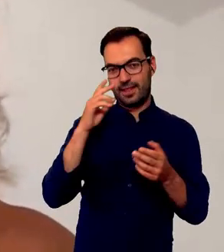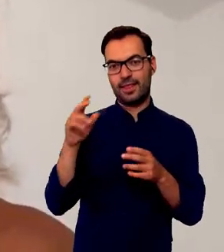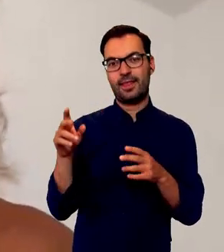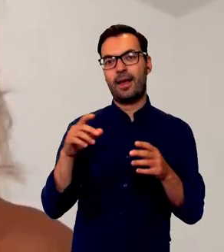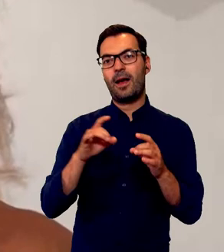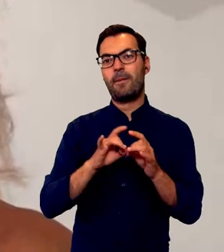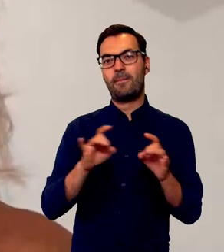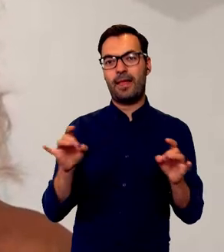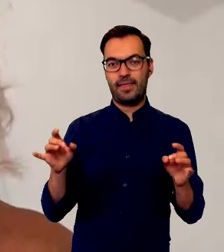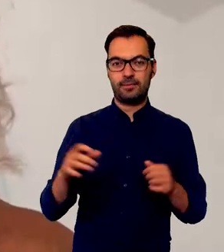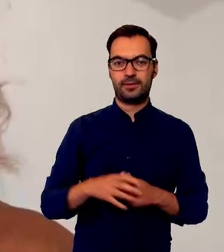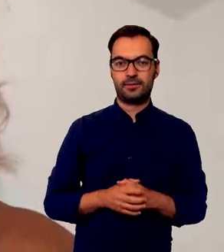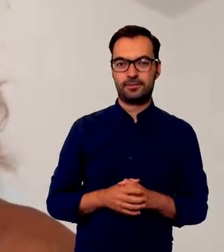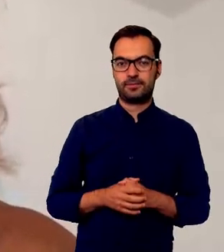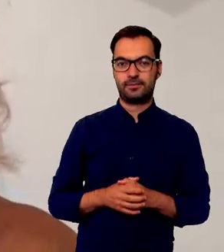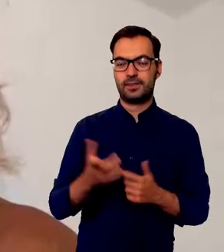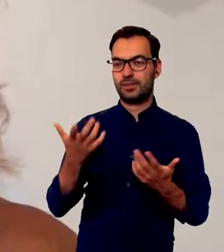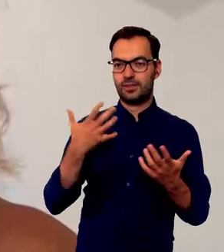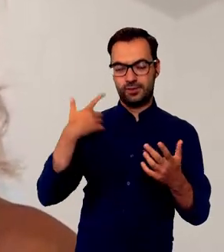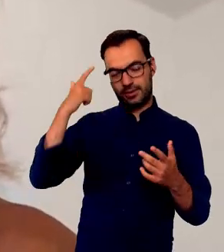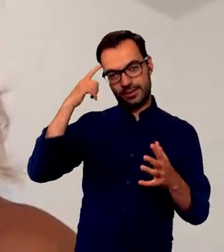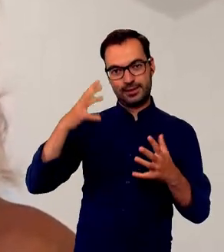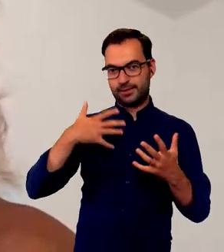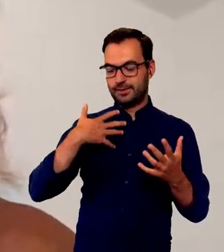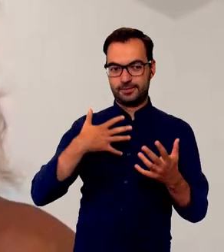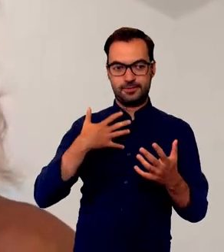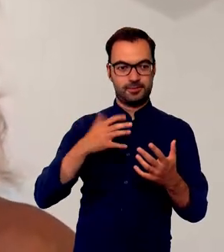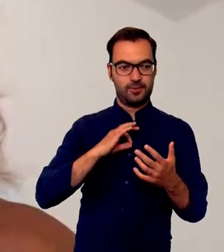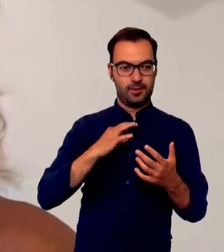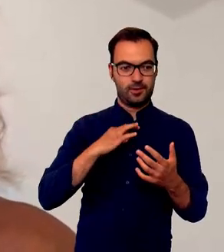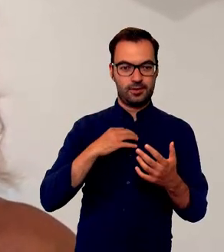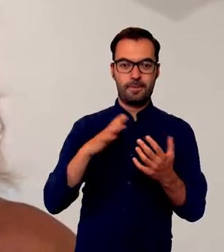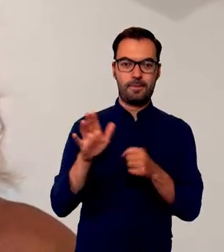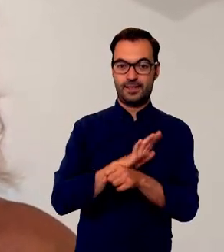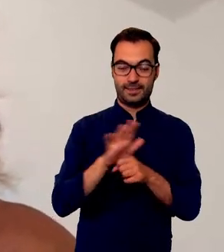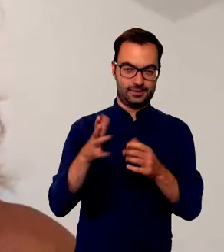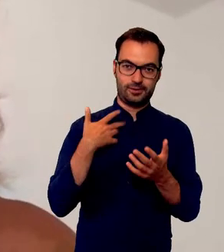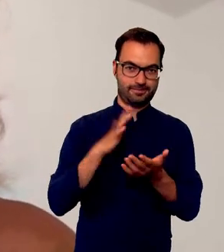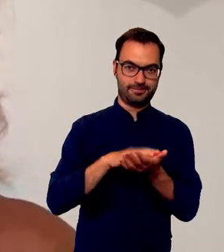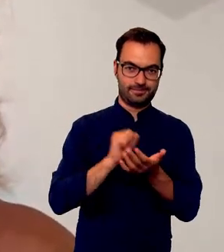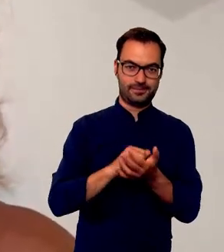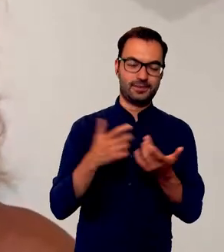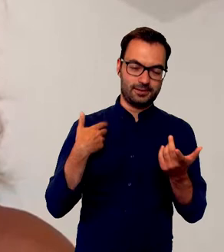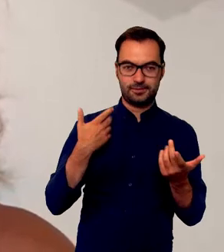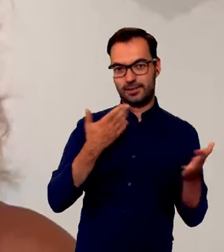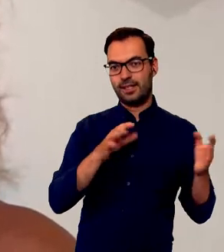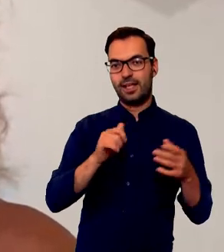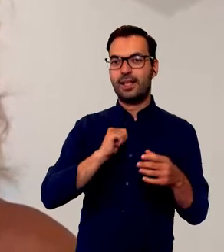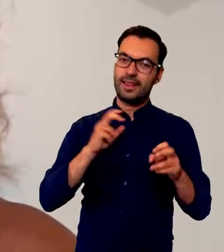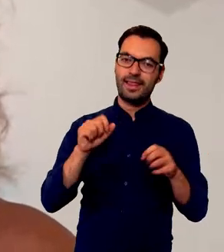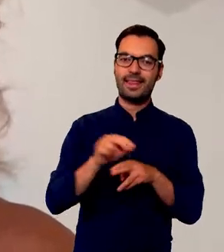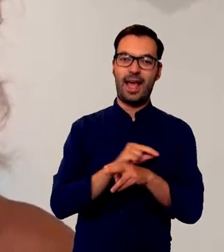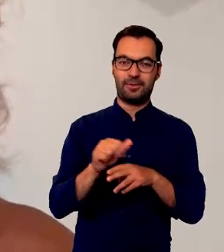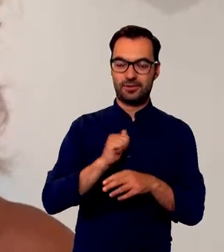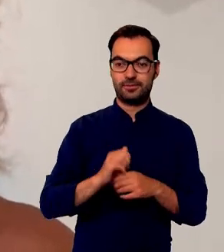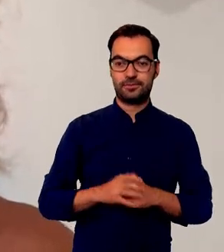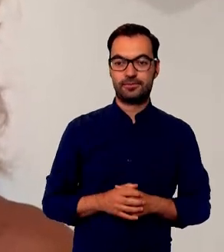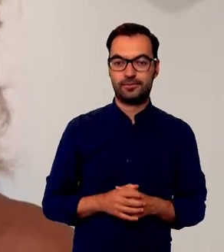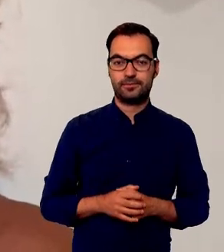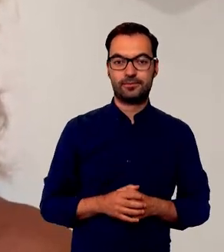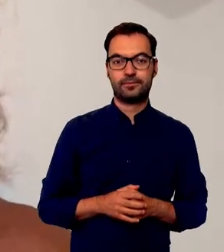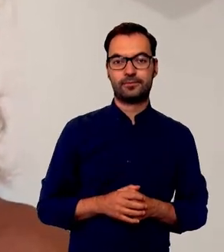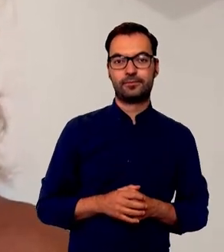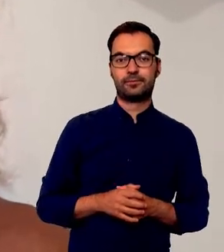zrobiła na mnie spore wrażenie i spore spustoszenie w moim podstawowym biznesie. Więc konsekwencje